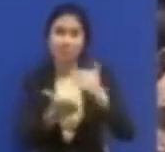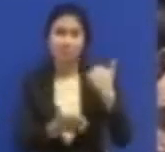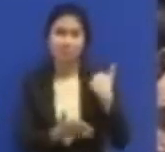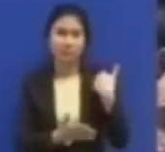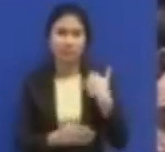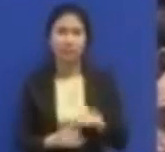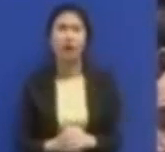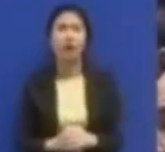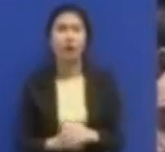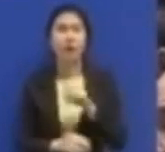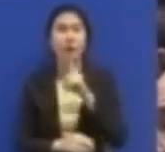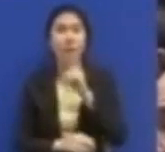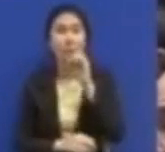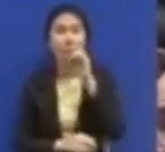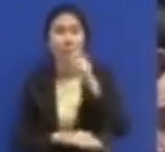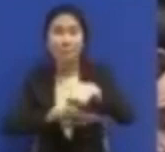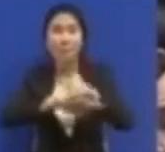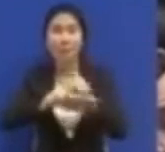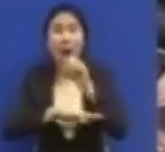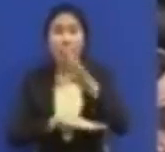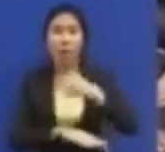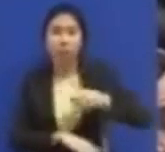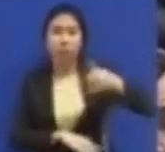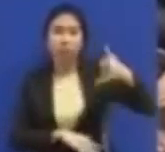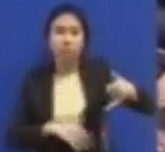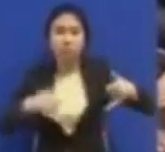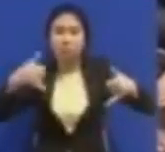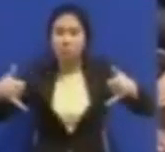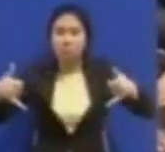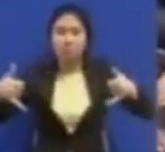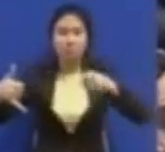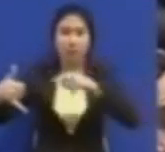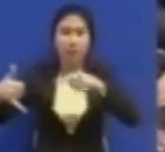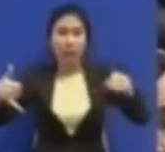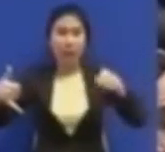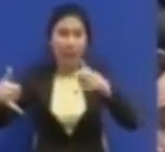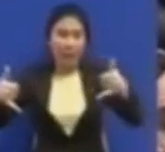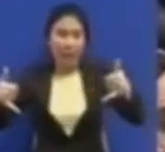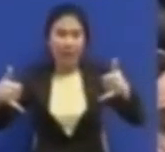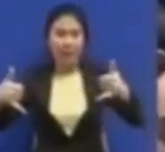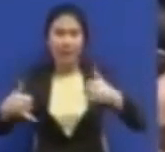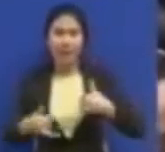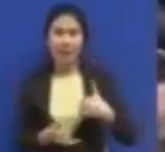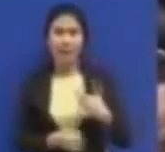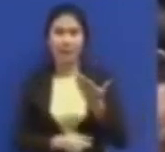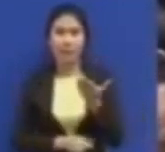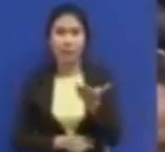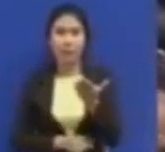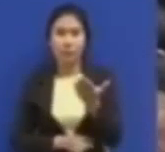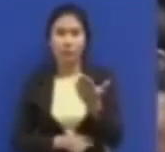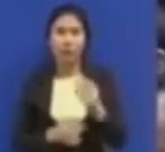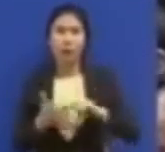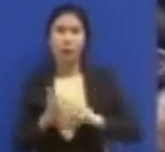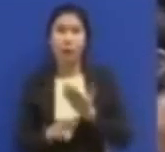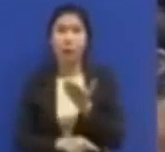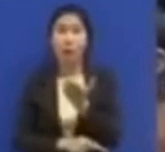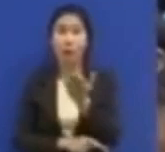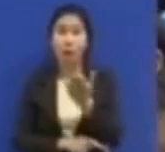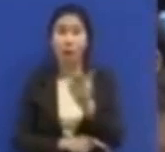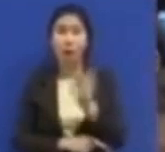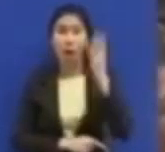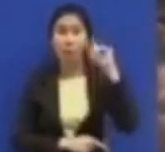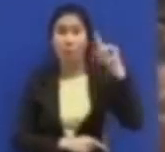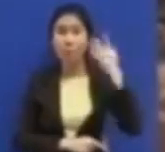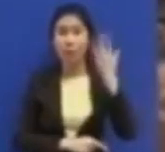นคนเดียวก็ไ ปขออนุญาตท่านประธานครับผมสิริพงษ์รัศมีนะฮะขอประท้วงท่านอภิปรายนะฮะตามข้